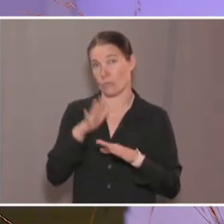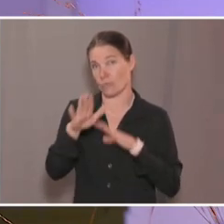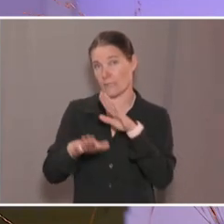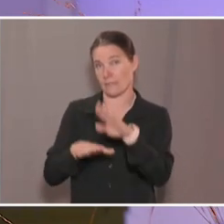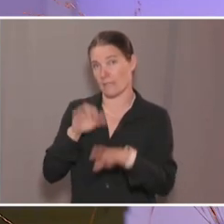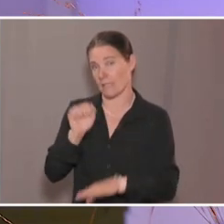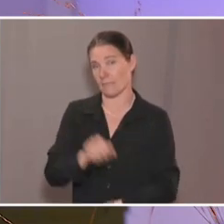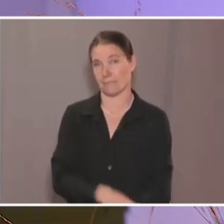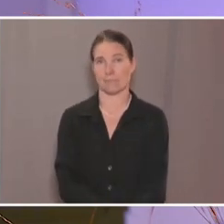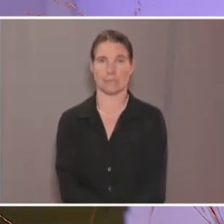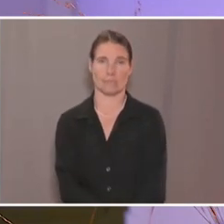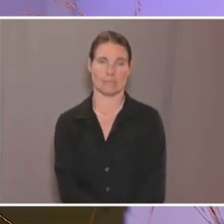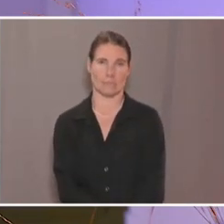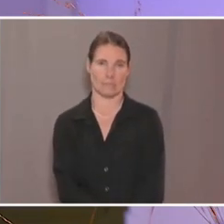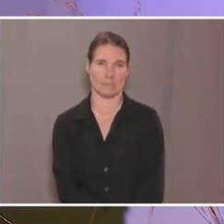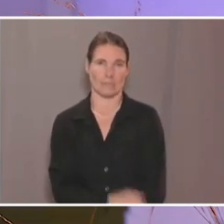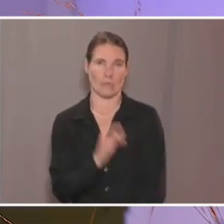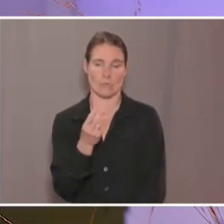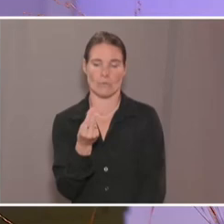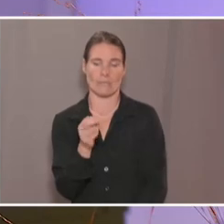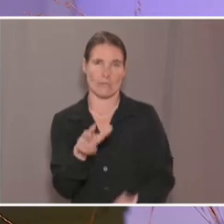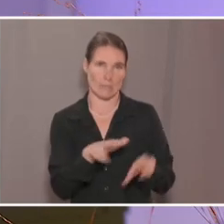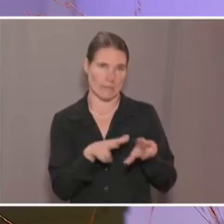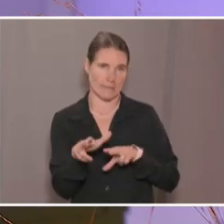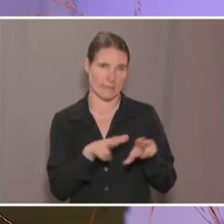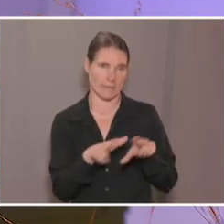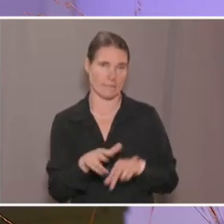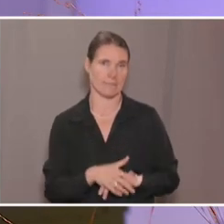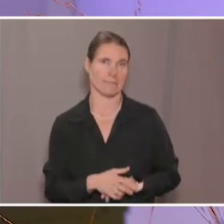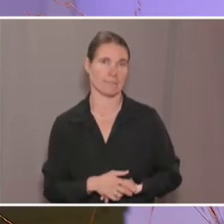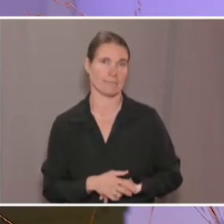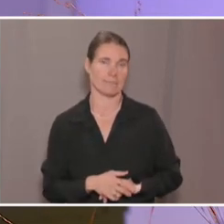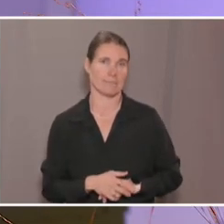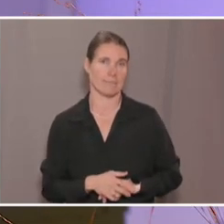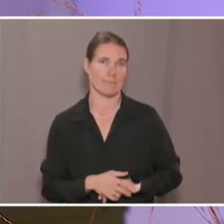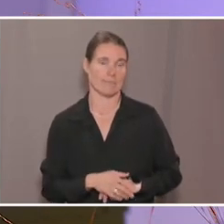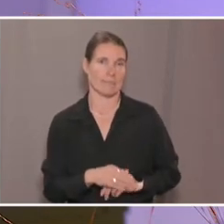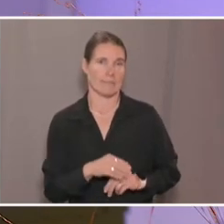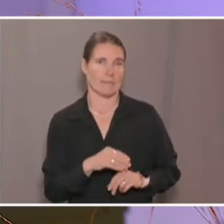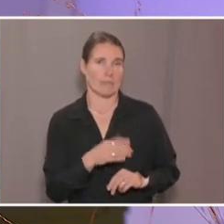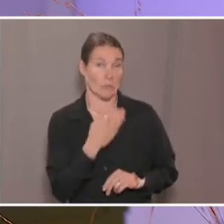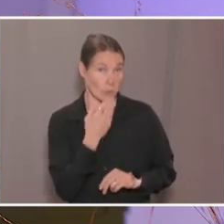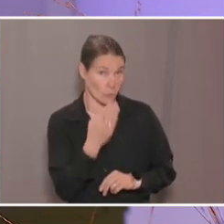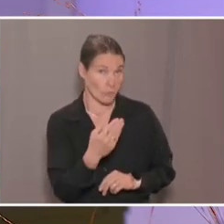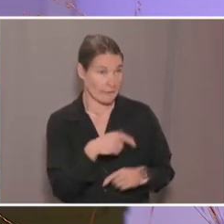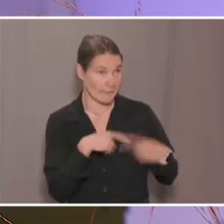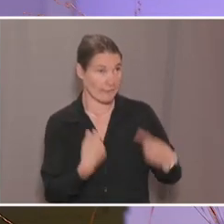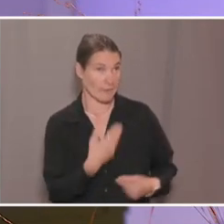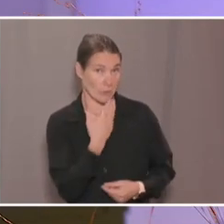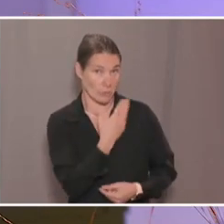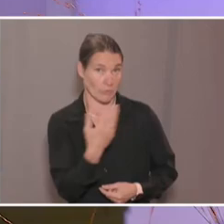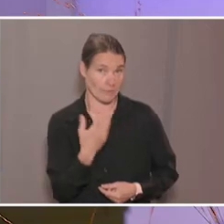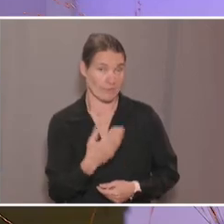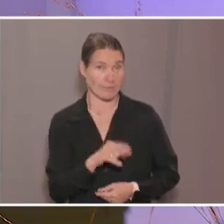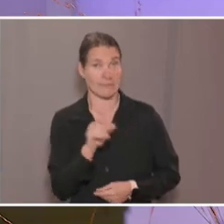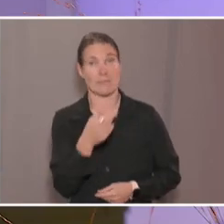können. Für die Finanzministerin, von der ich Sie an dieser Stelle ganz herzlich grüßen darf, ist es immer wieder